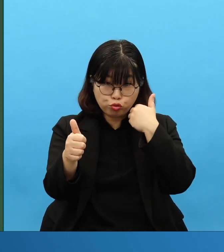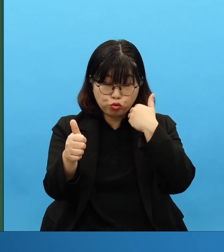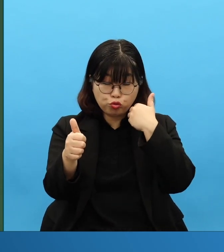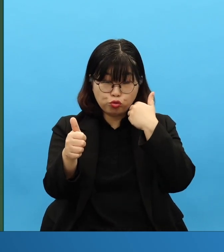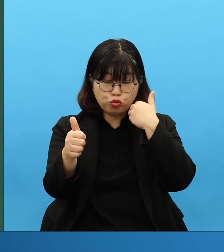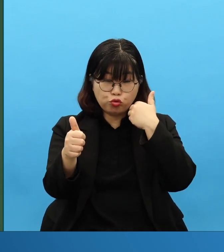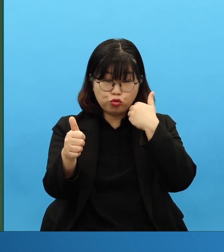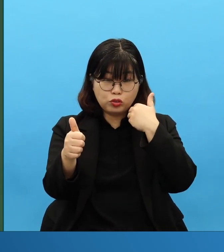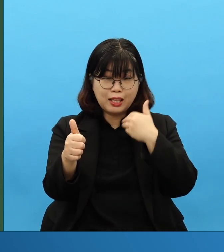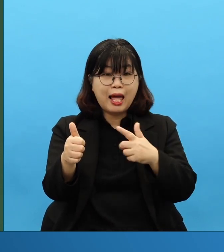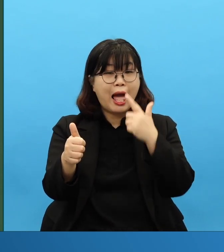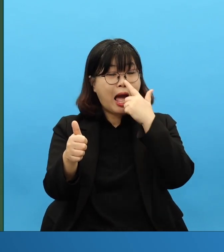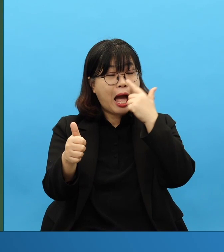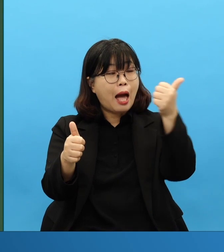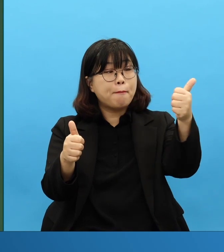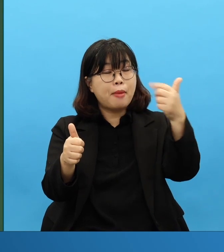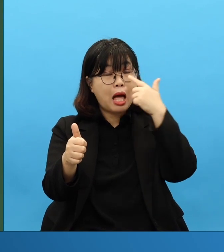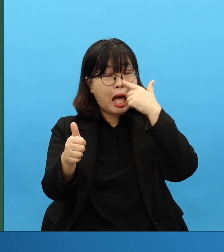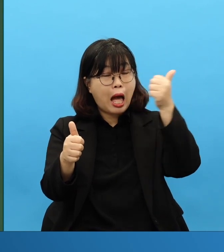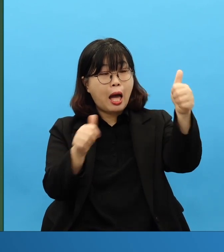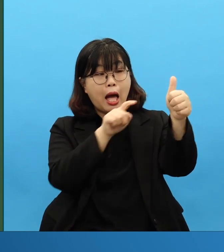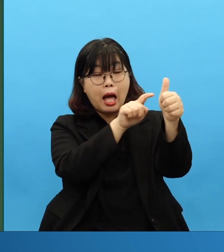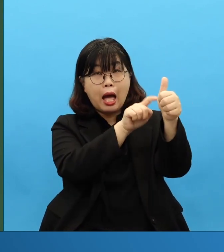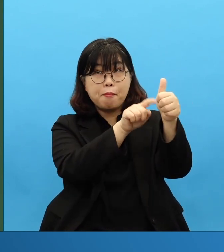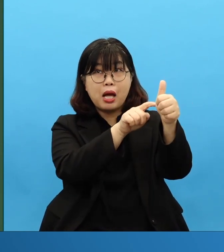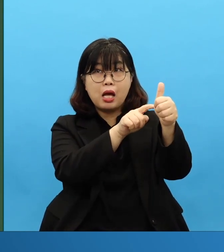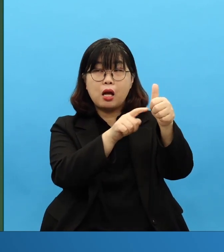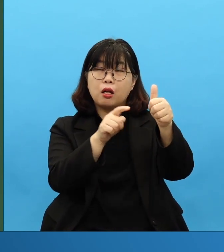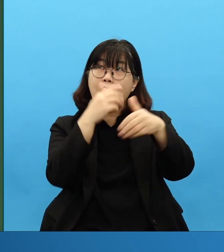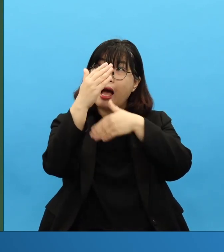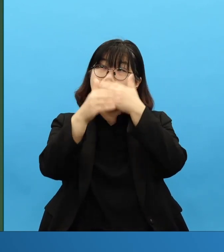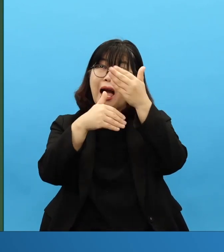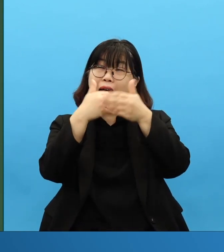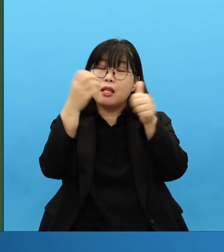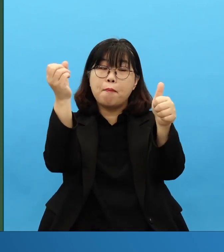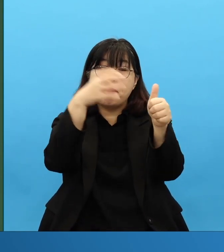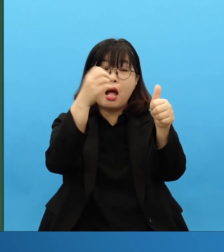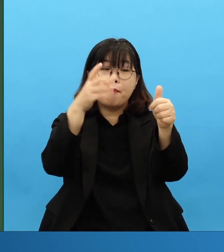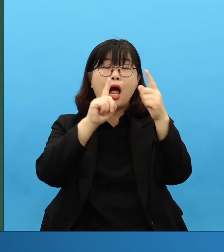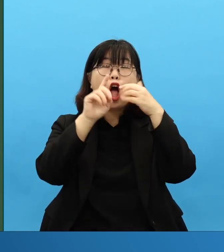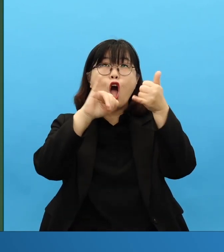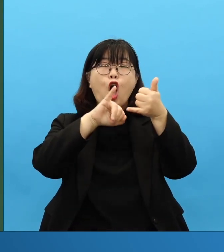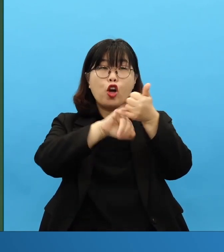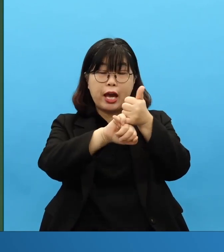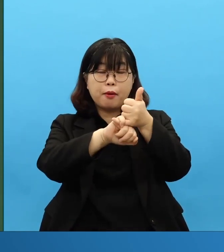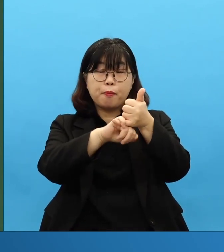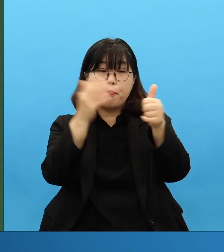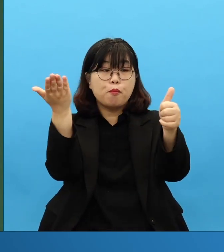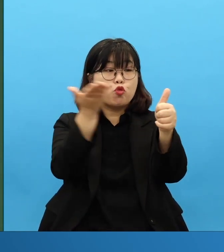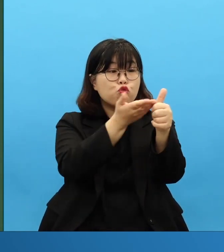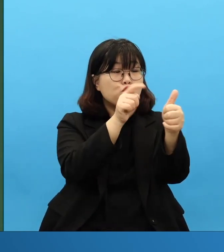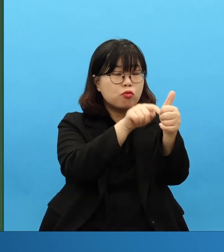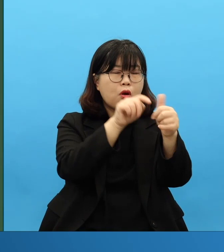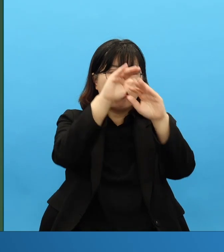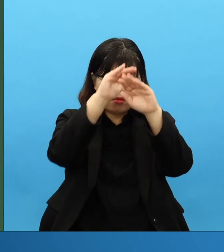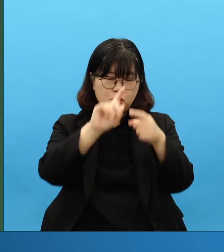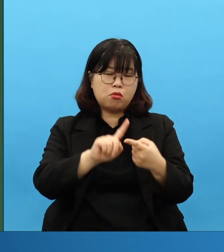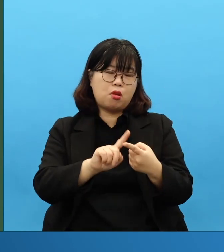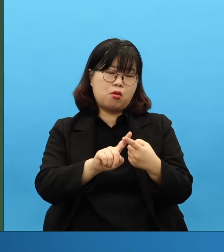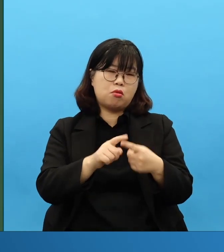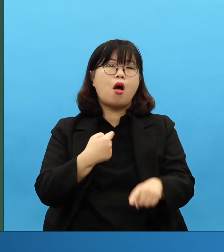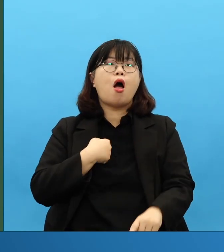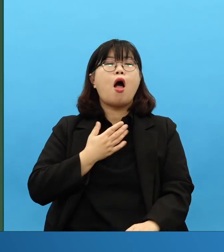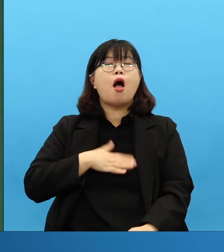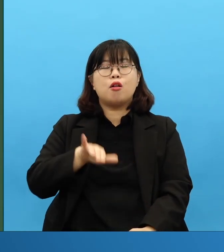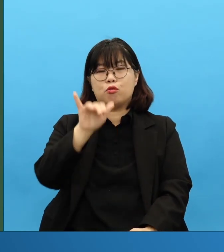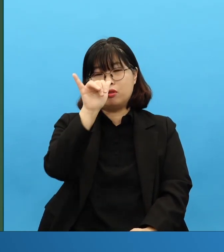약속된 언약을 알고 있었어요. 이삭은 아버지로부터 받았다. 약속された 계약에 대해 わかっていた ものであります.